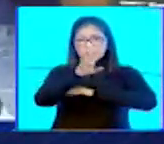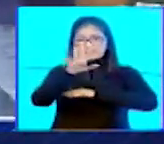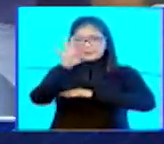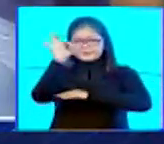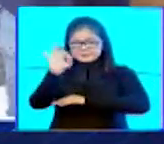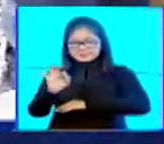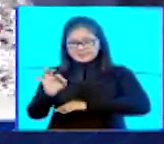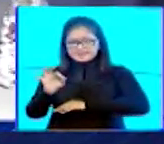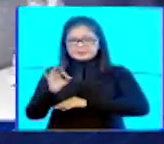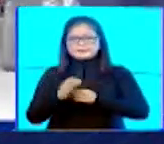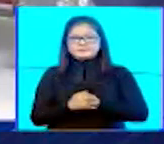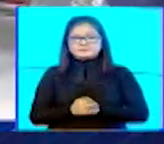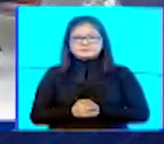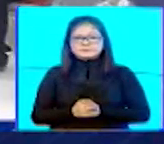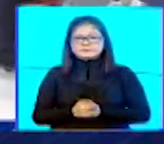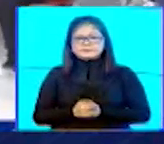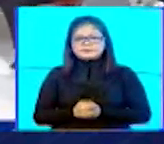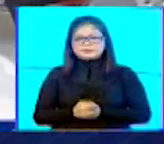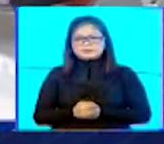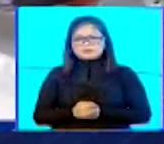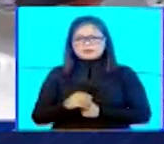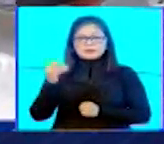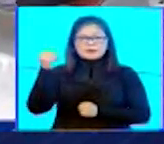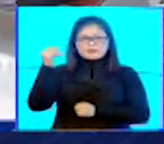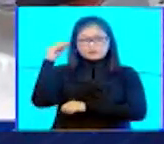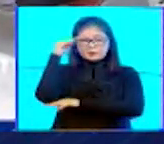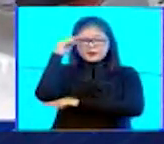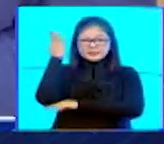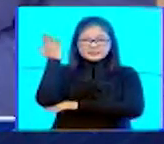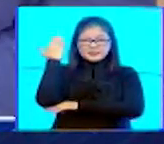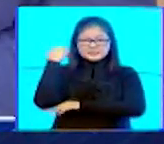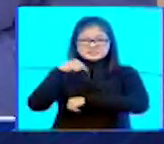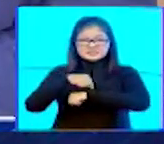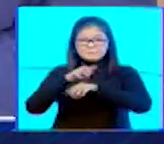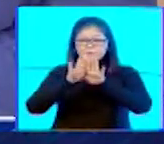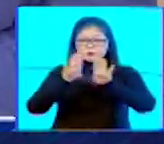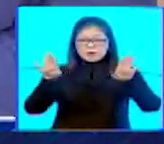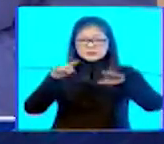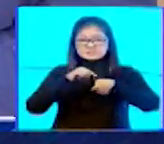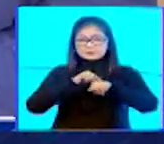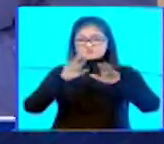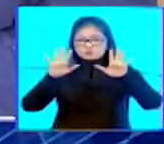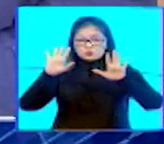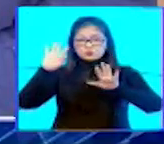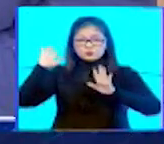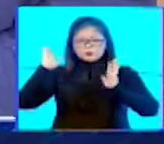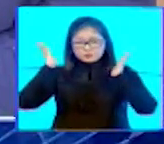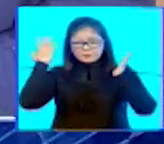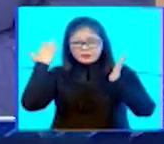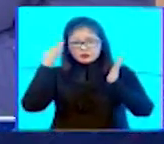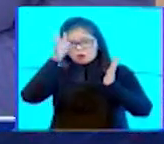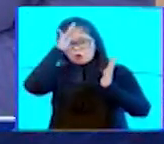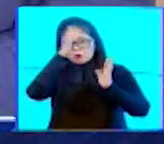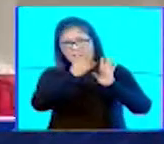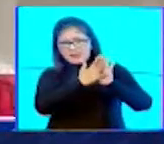kapasitas gedung. Dan pantauan kami sejak Rabu pagi saat jam mal dibuka pada pukul 10 pagi tadi, ini terlihat beberapa antrian